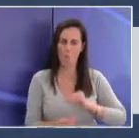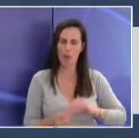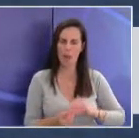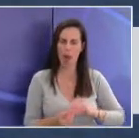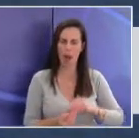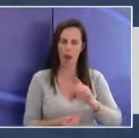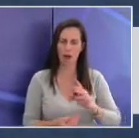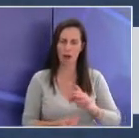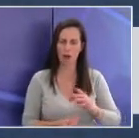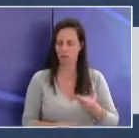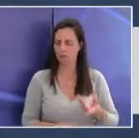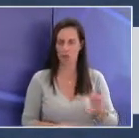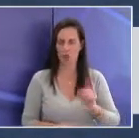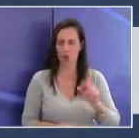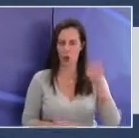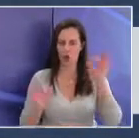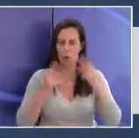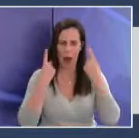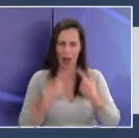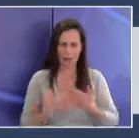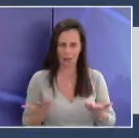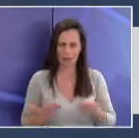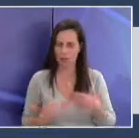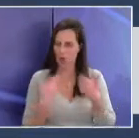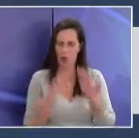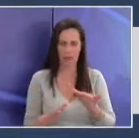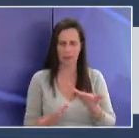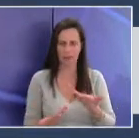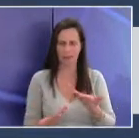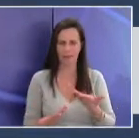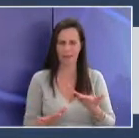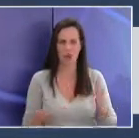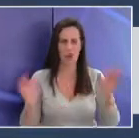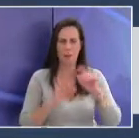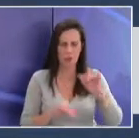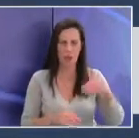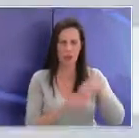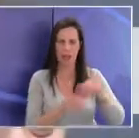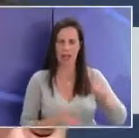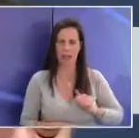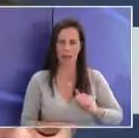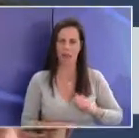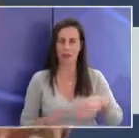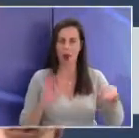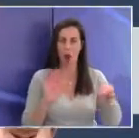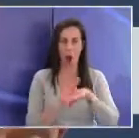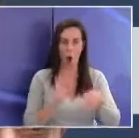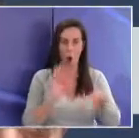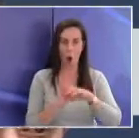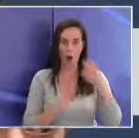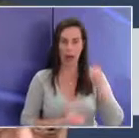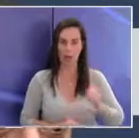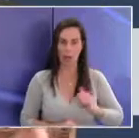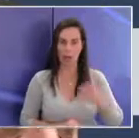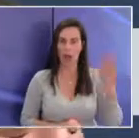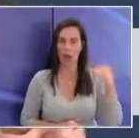הגב, כזאת שלא תגייס אף חרדי נוסף ולא תיתן תגמול למי שמשרת. החוק הקרוי חוק הגיוס